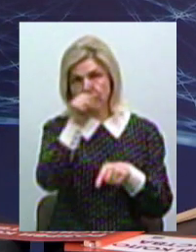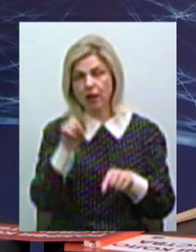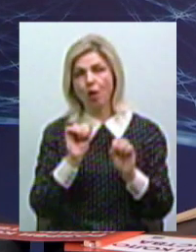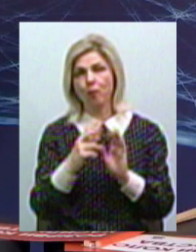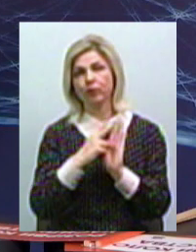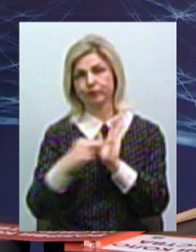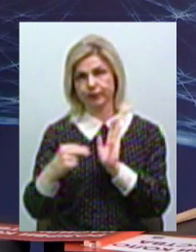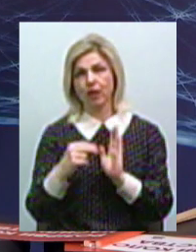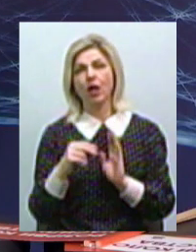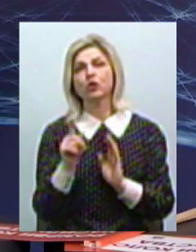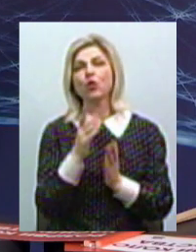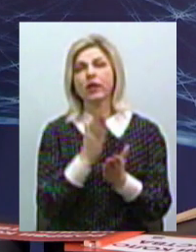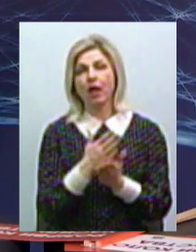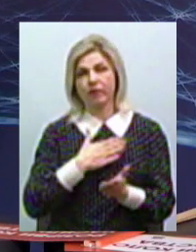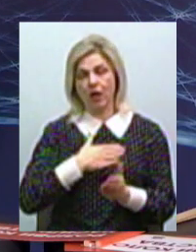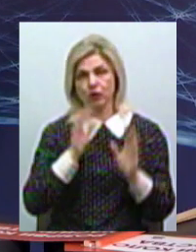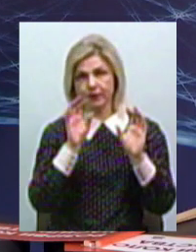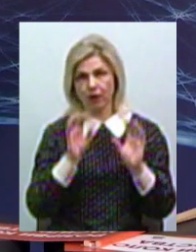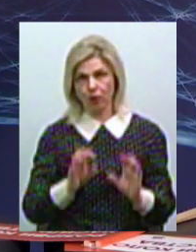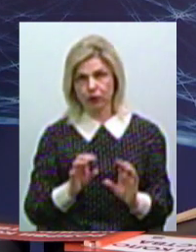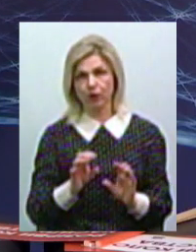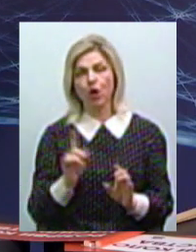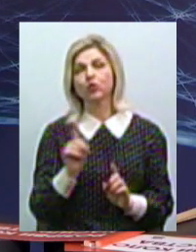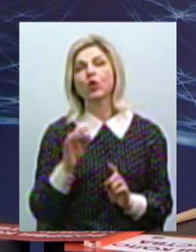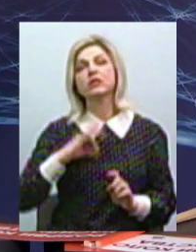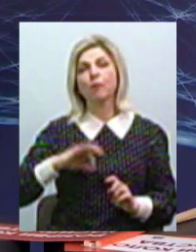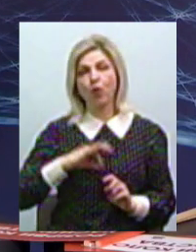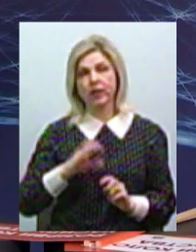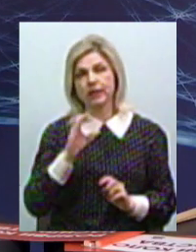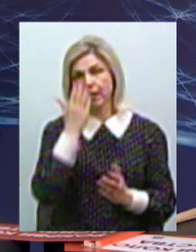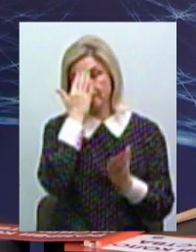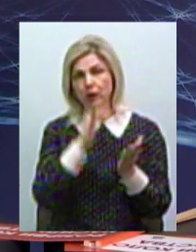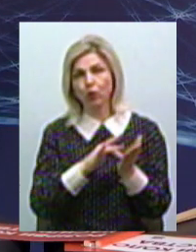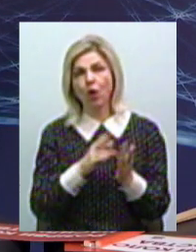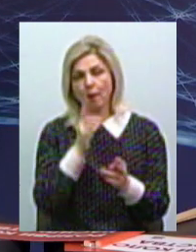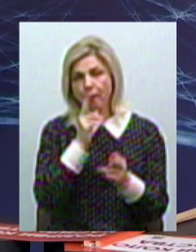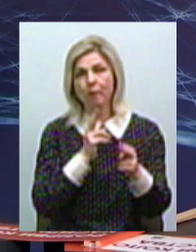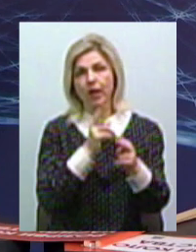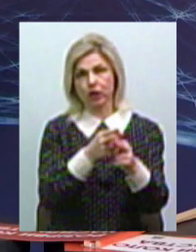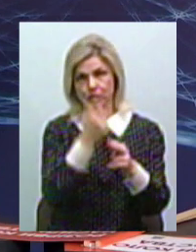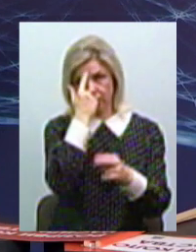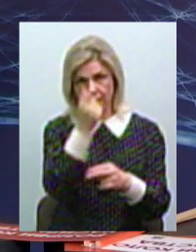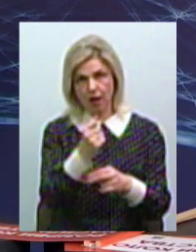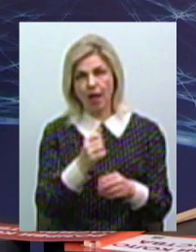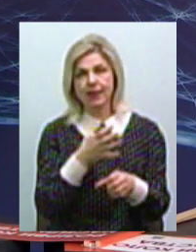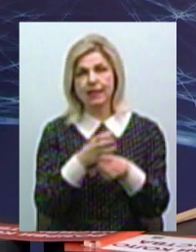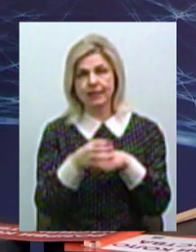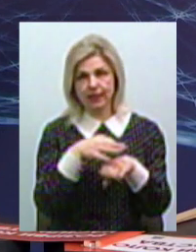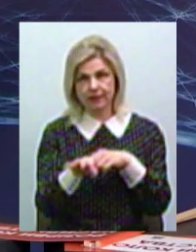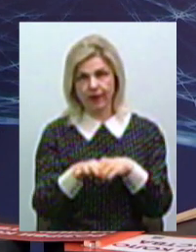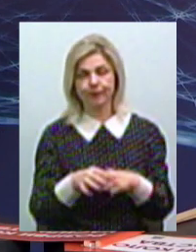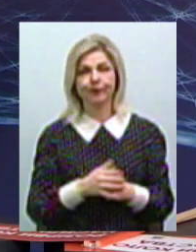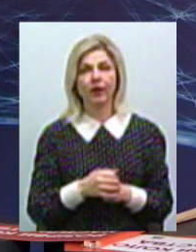які містяться в нашому законодавстві, які на сьогодні використовуються в Україні з метою попередження домашнього насильства. Звичайно, подолати домашнє